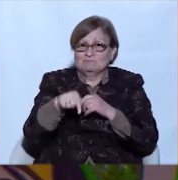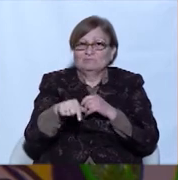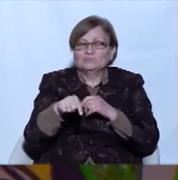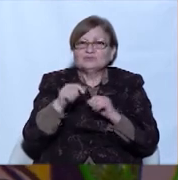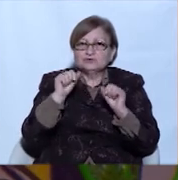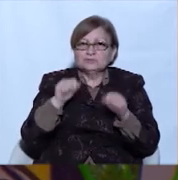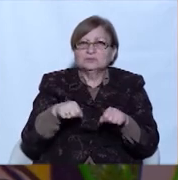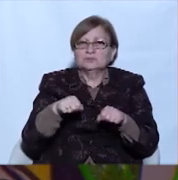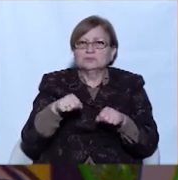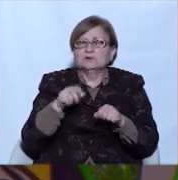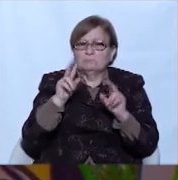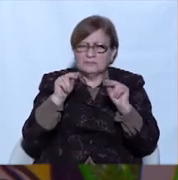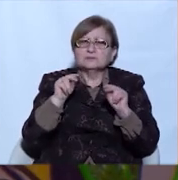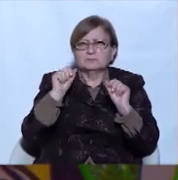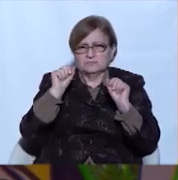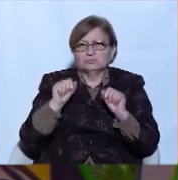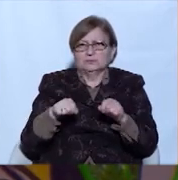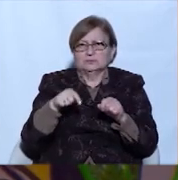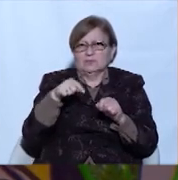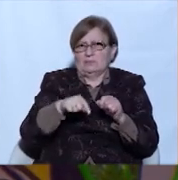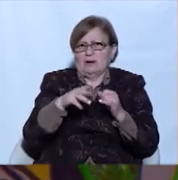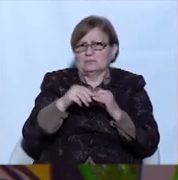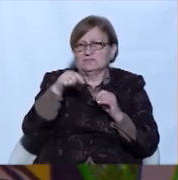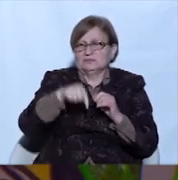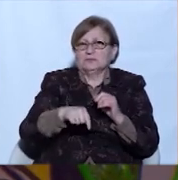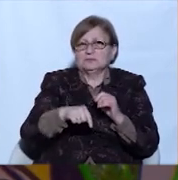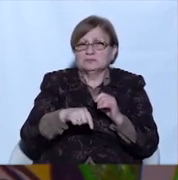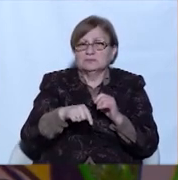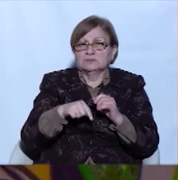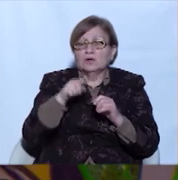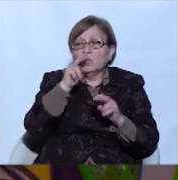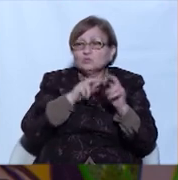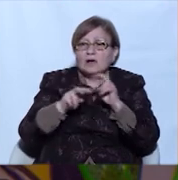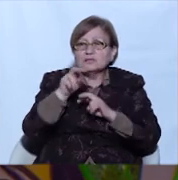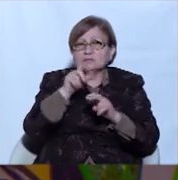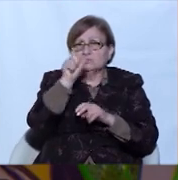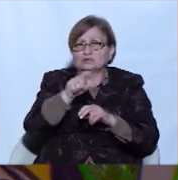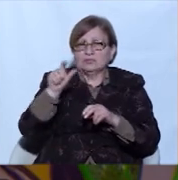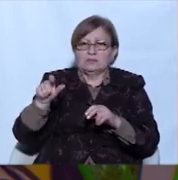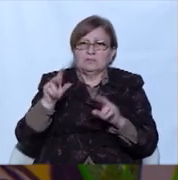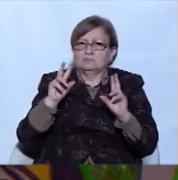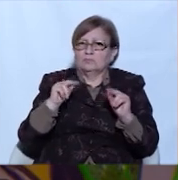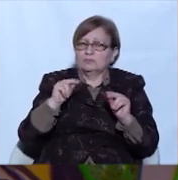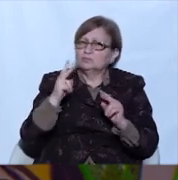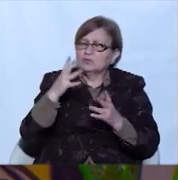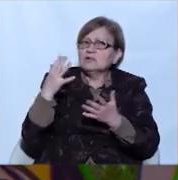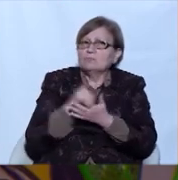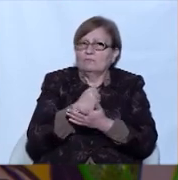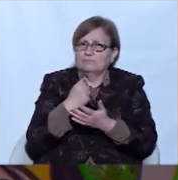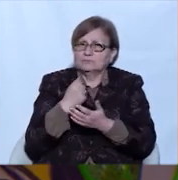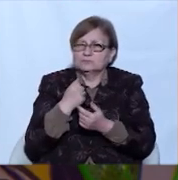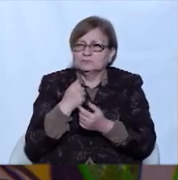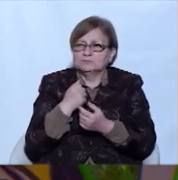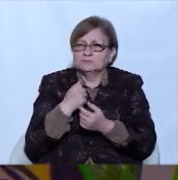შესაძლოა იყოს ბედნიერების სამყოფელიც და ეძიოს ადამიანმა ბედნიერება და მოიპოვოს ეს